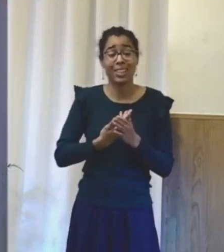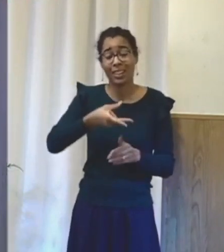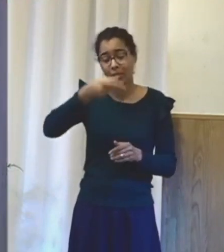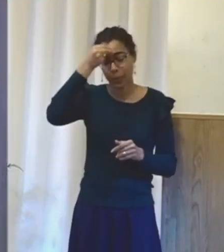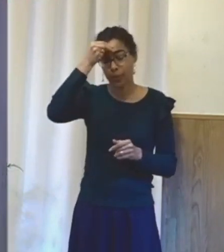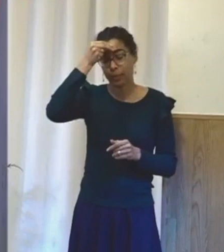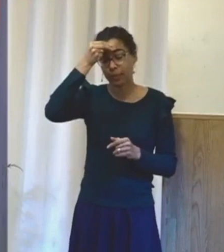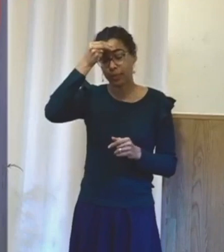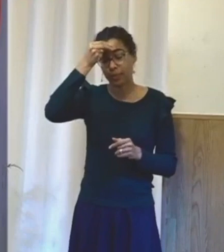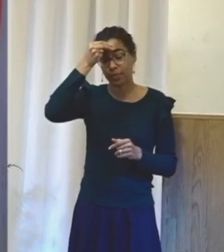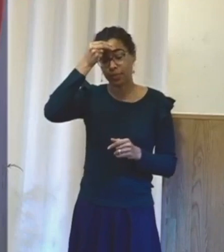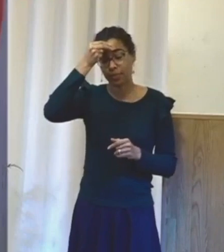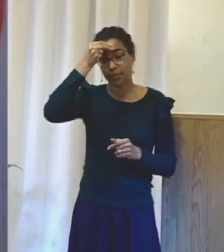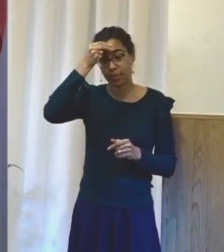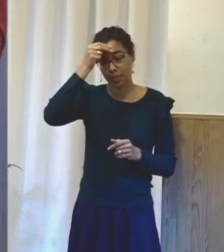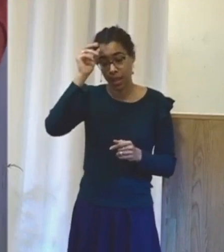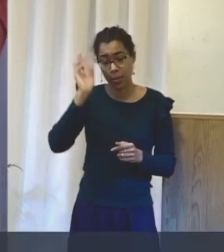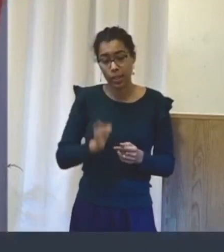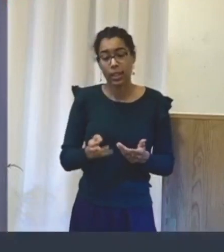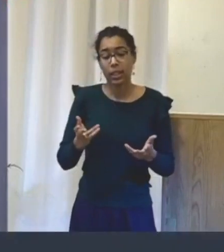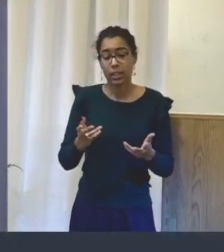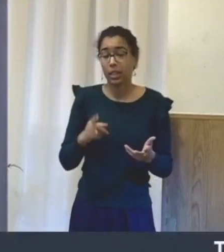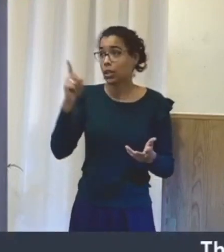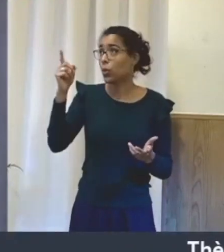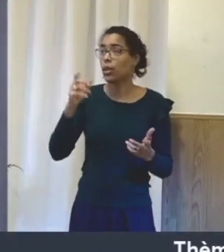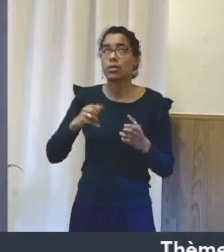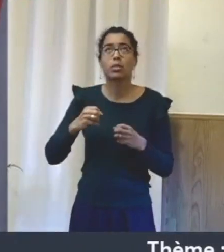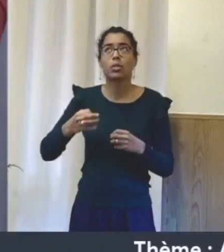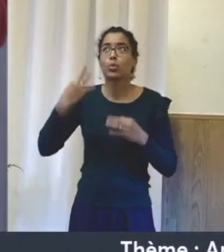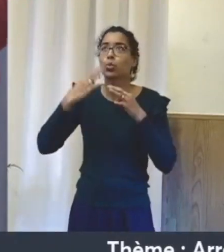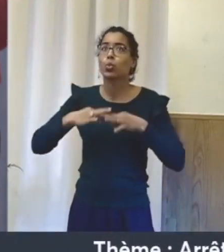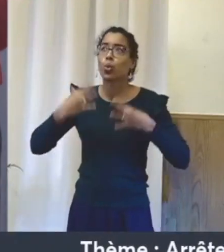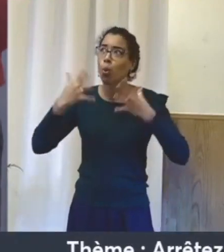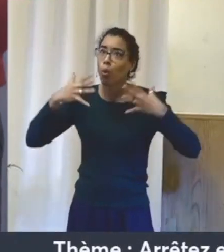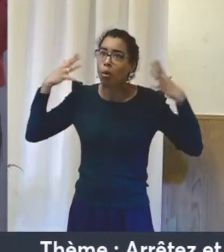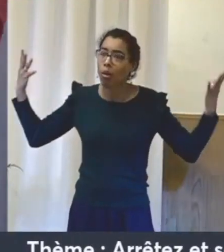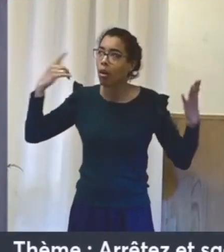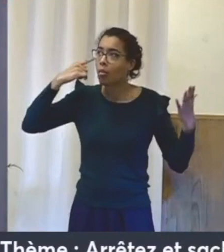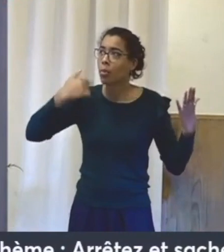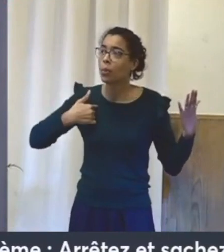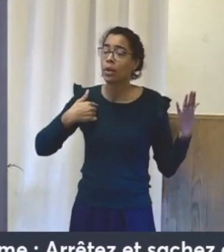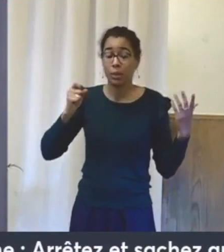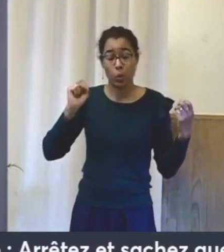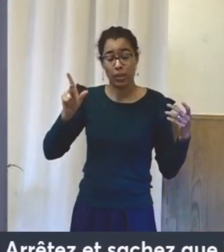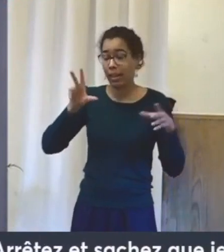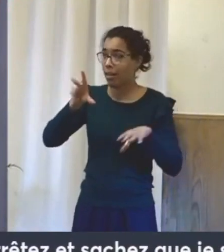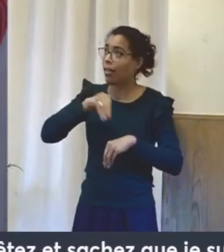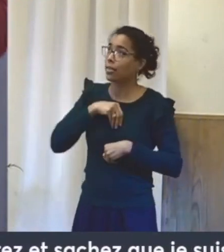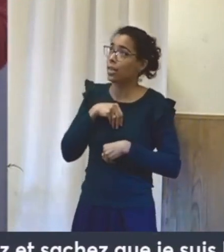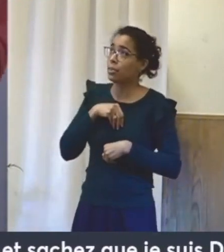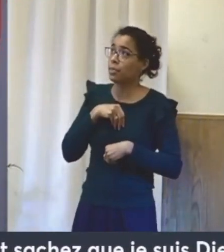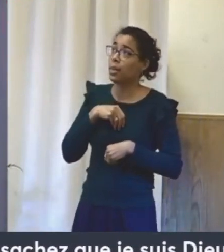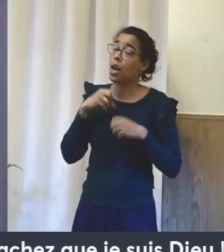compris. Il a dit, « Ah, tu es trop grand pour moi. Mais là, j'accepte.